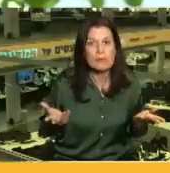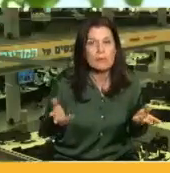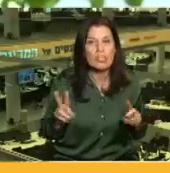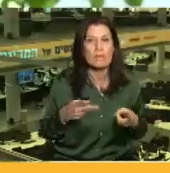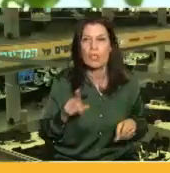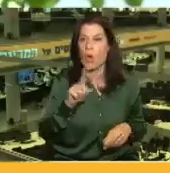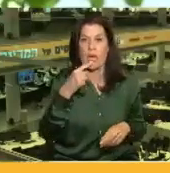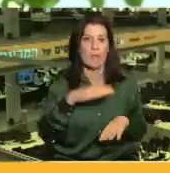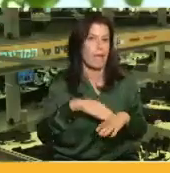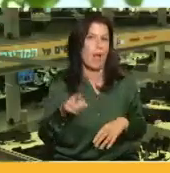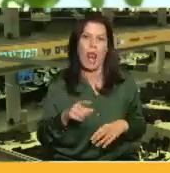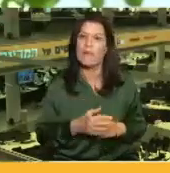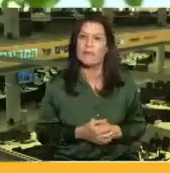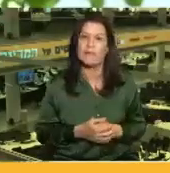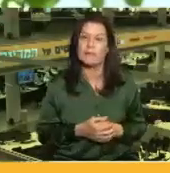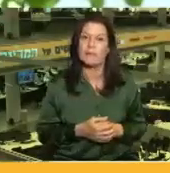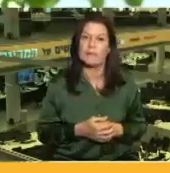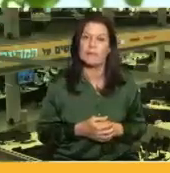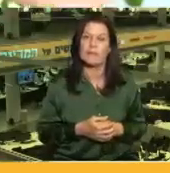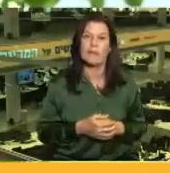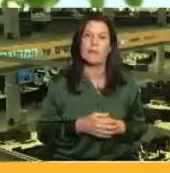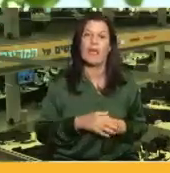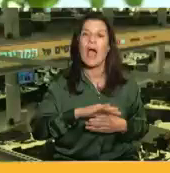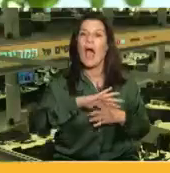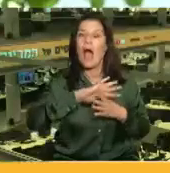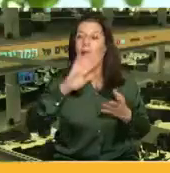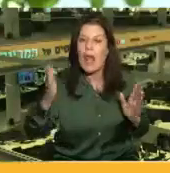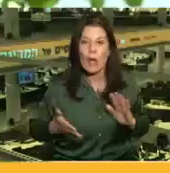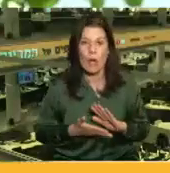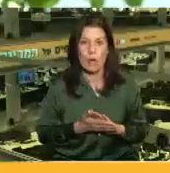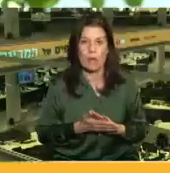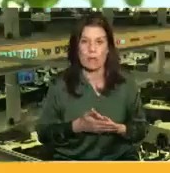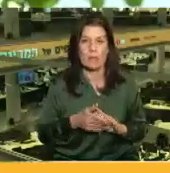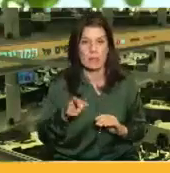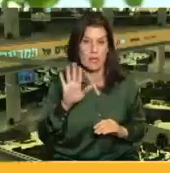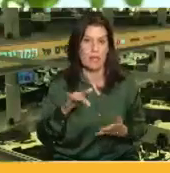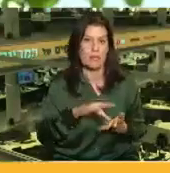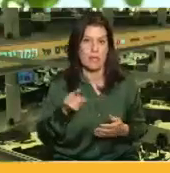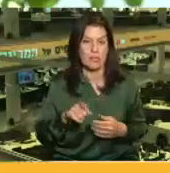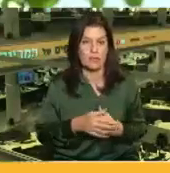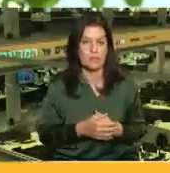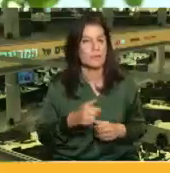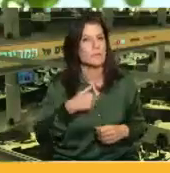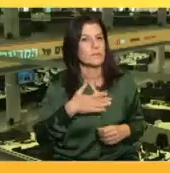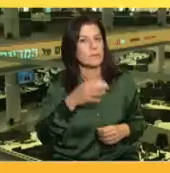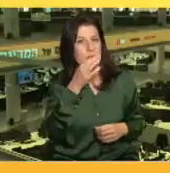איתו. זאת אומרת, אני אומרת, על כל הדבר הזה בכללותו, זאת אומרת, זה גם נמצא שם. דלית, אני רוצה לשאול